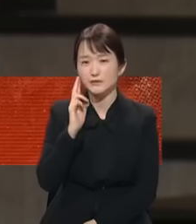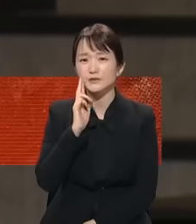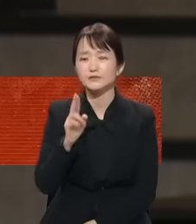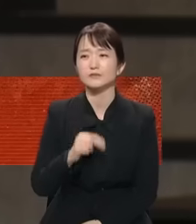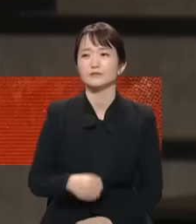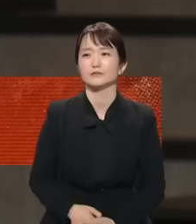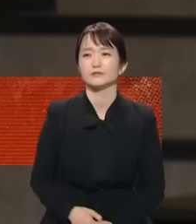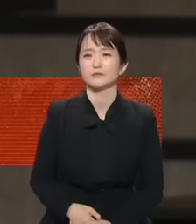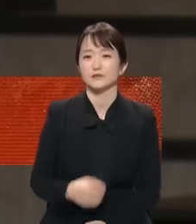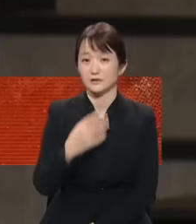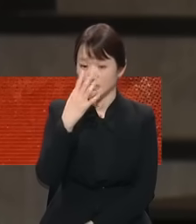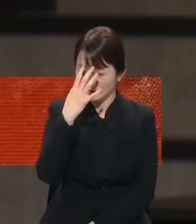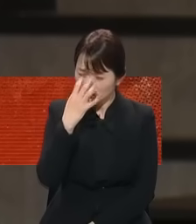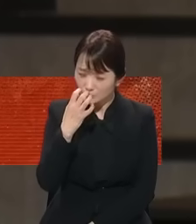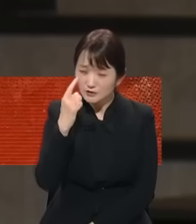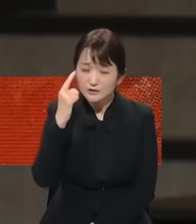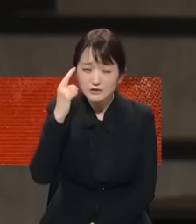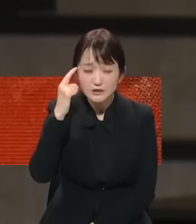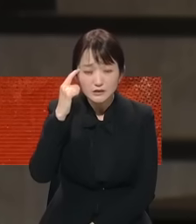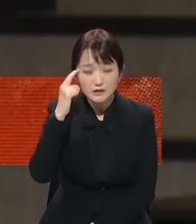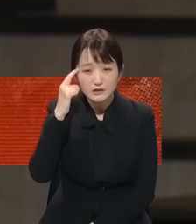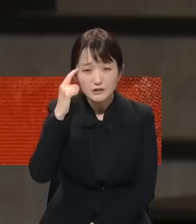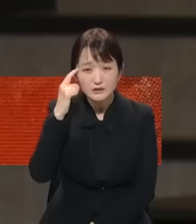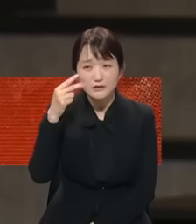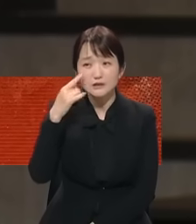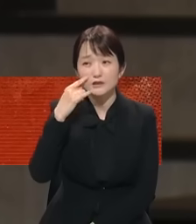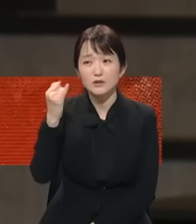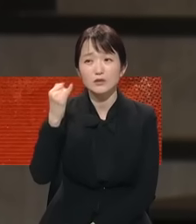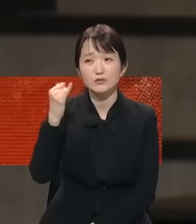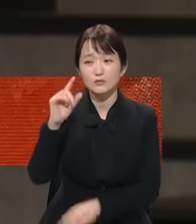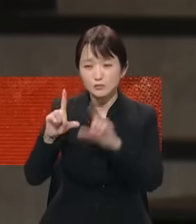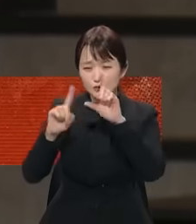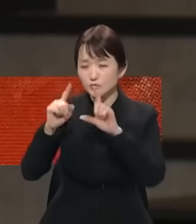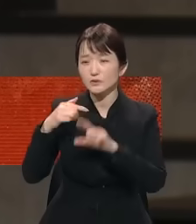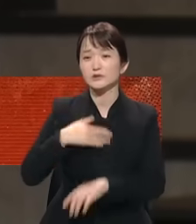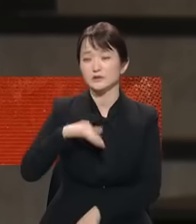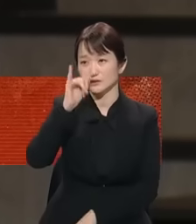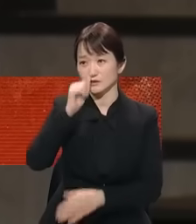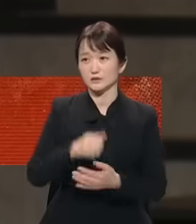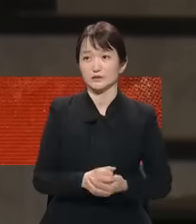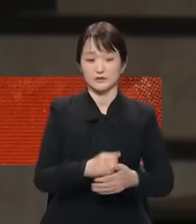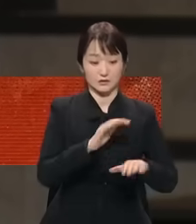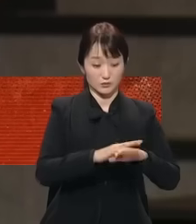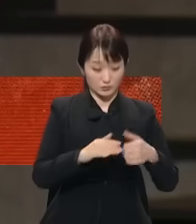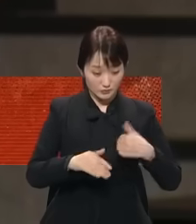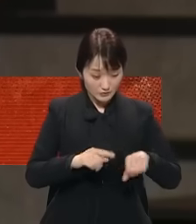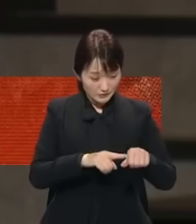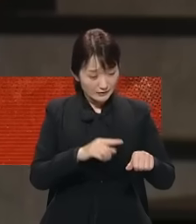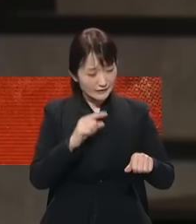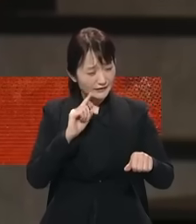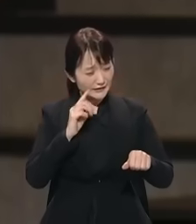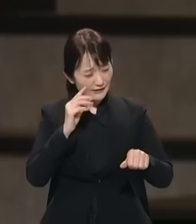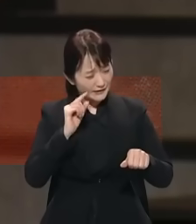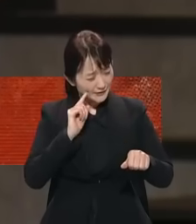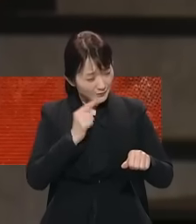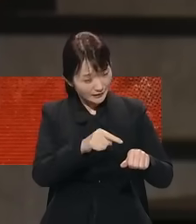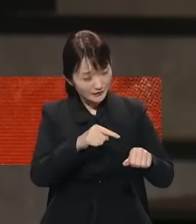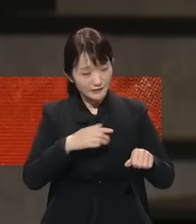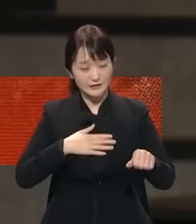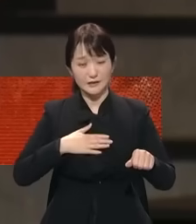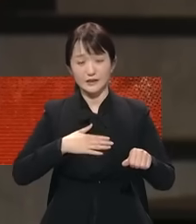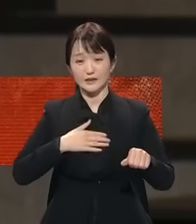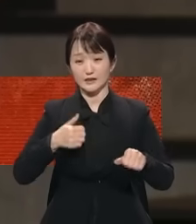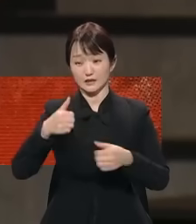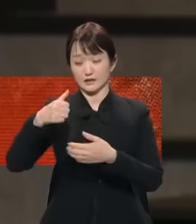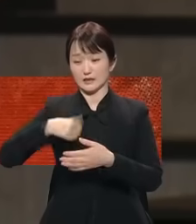그렇게 우울증이라고 생각을 하고 보면 시어머니의 증상이 이해가 갑니다. 이 손자가 너무 예쁜데 얘가 내 큰아들 닮았어. 이거 비약적